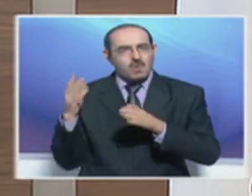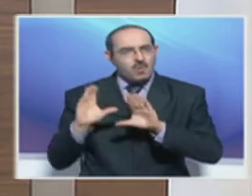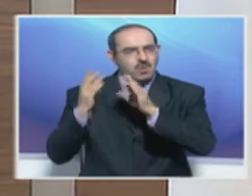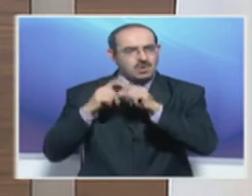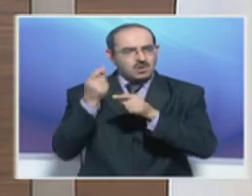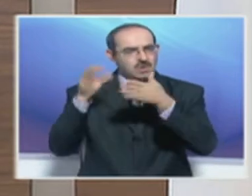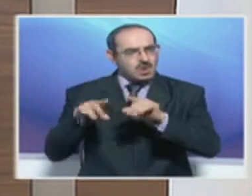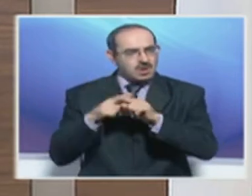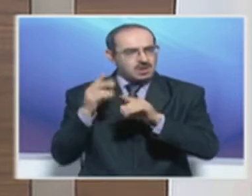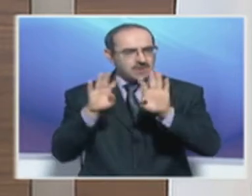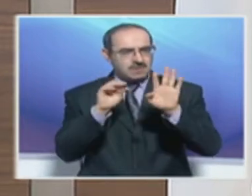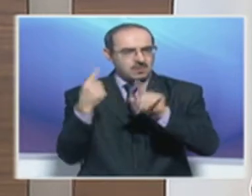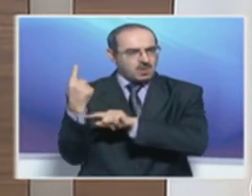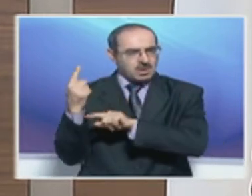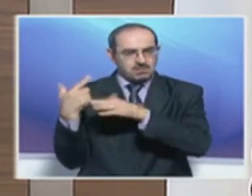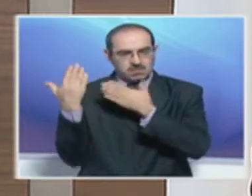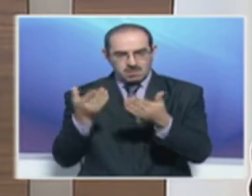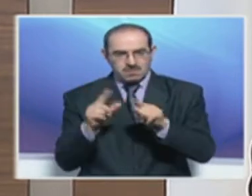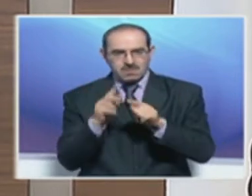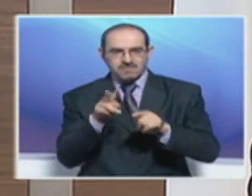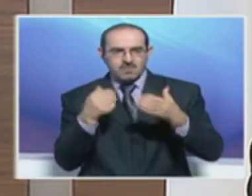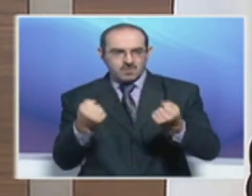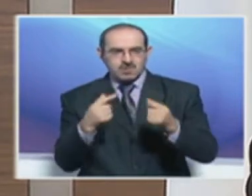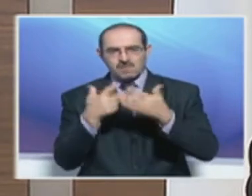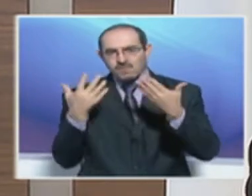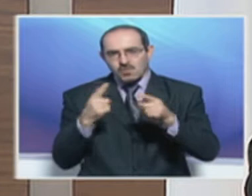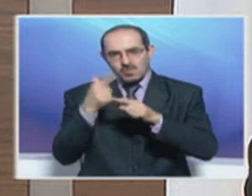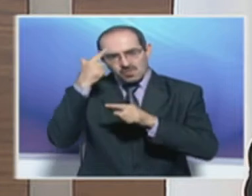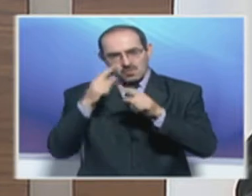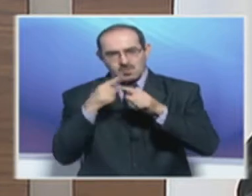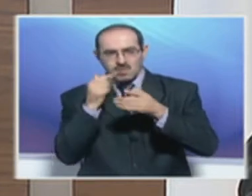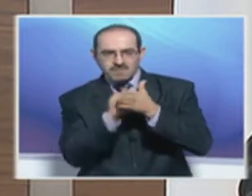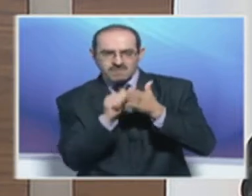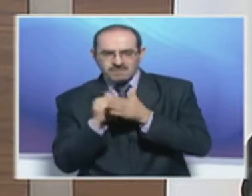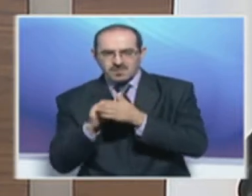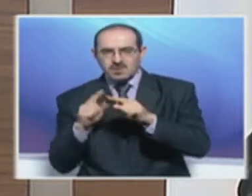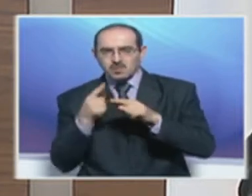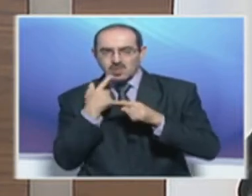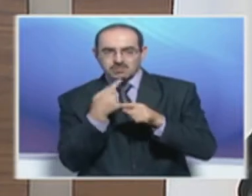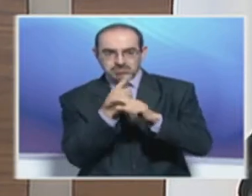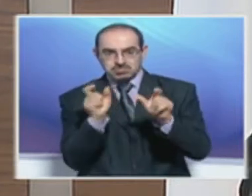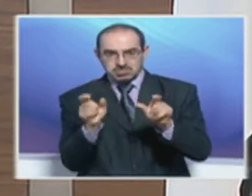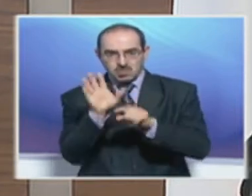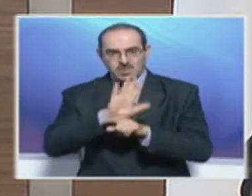en 1991 la volonté d'agir de concert autour de cet espace